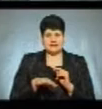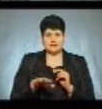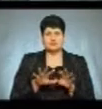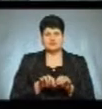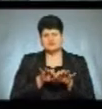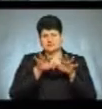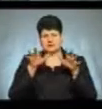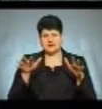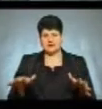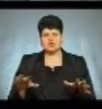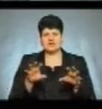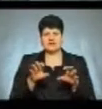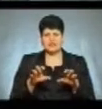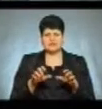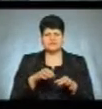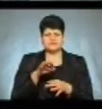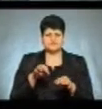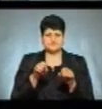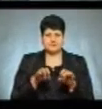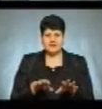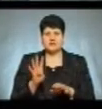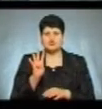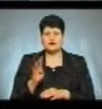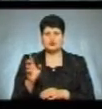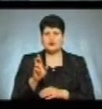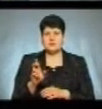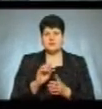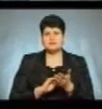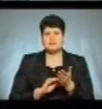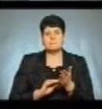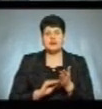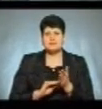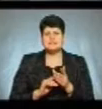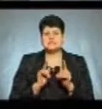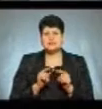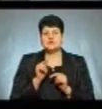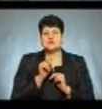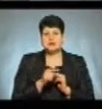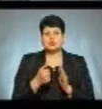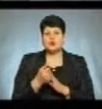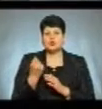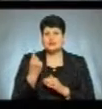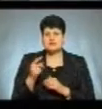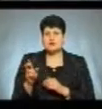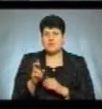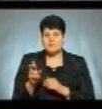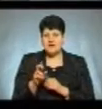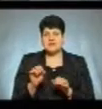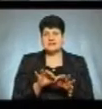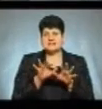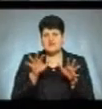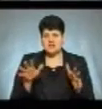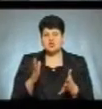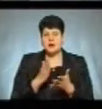звалище тваринних відходів. 4 березня у Держекоінспекції винесли припис, згідно з яким до 11 березня звалище